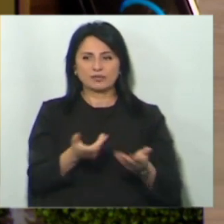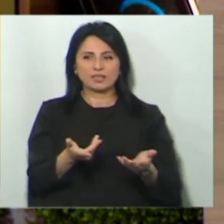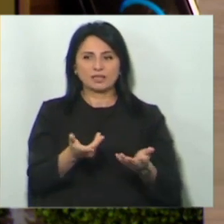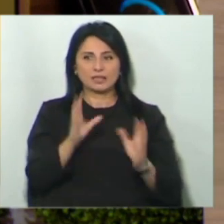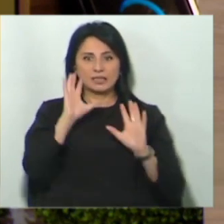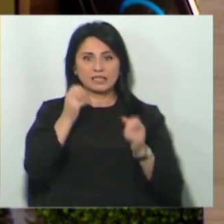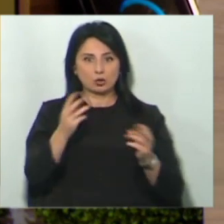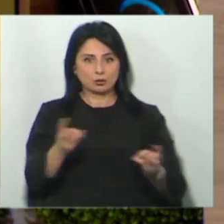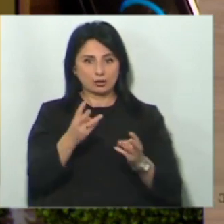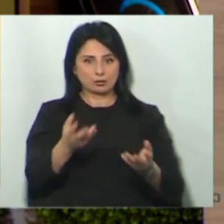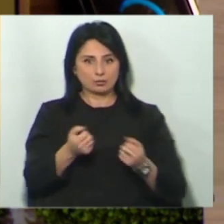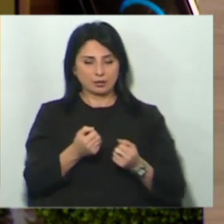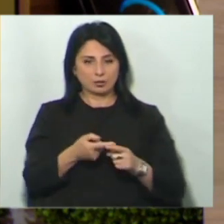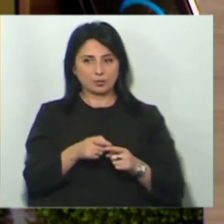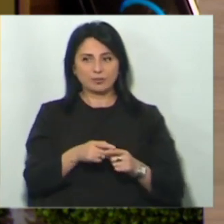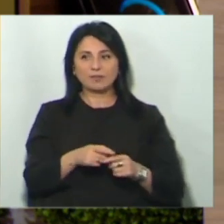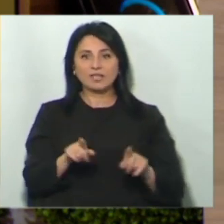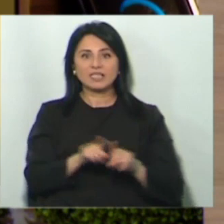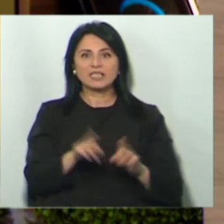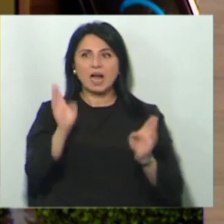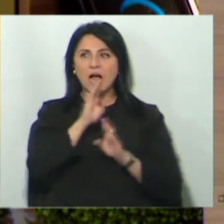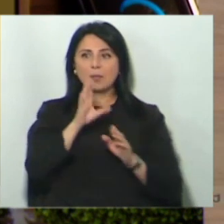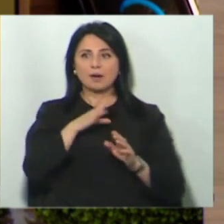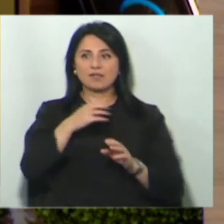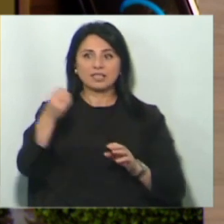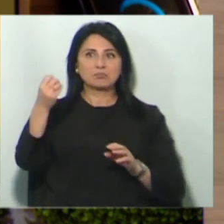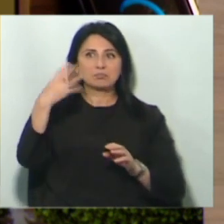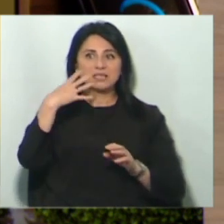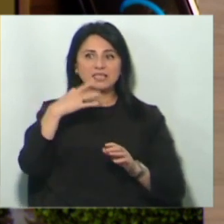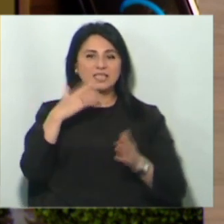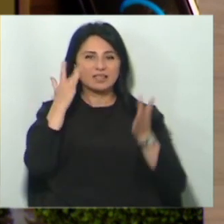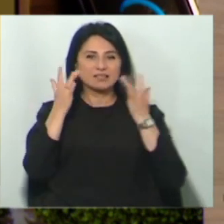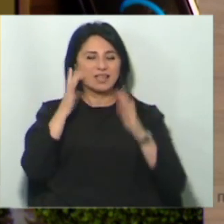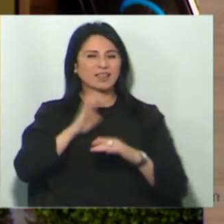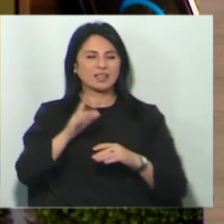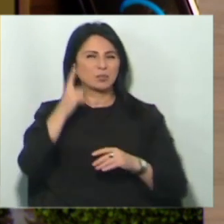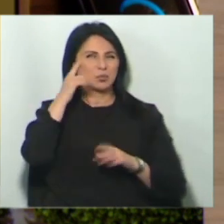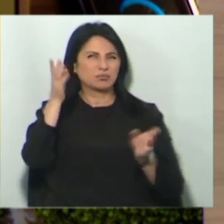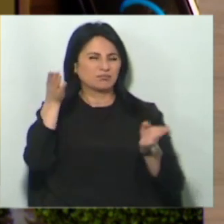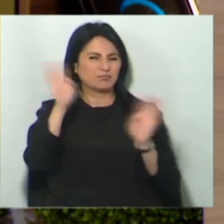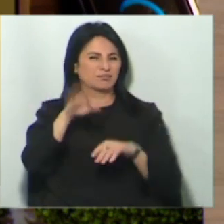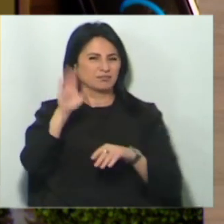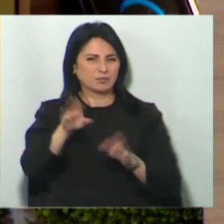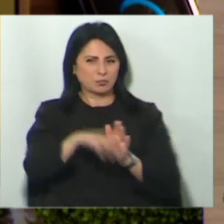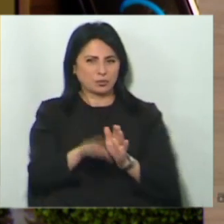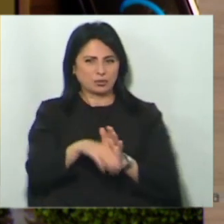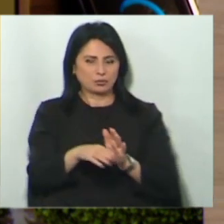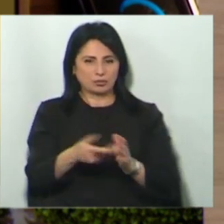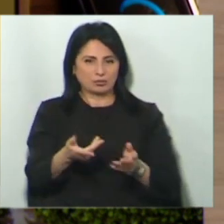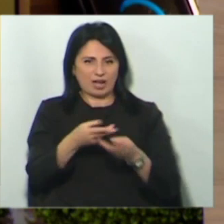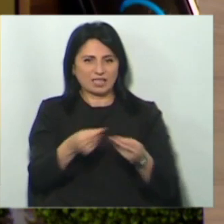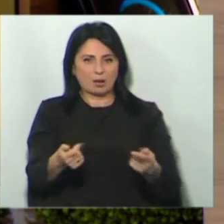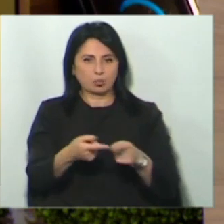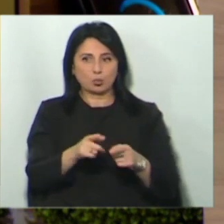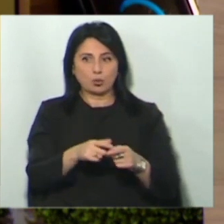ce rezultate ne va sege bine xome. Iseti amindi ico, zicând am tăuvi agat tăuvi, nemitero arme conera tu este tăuvi ce poti, magram.